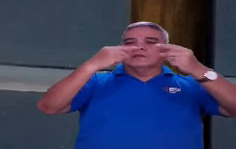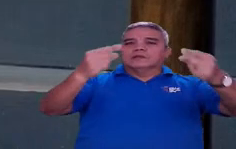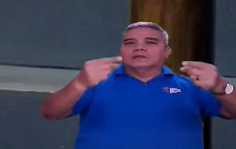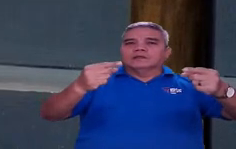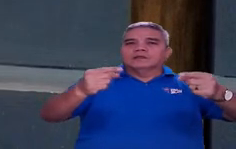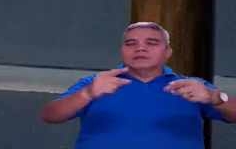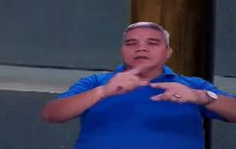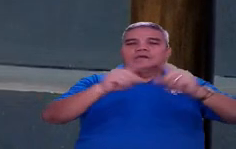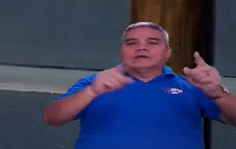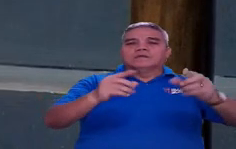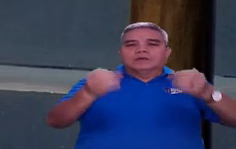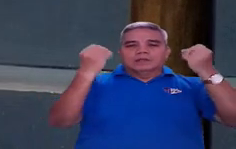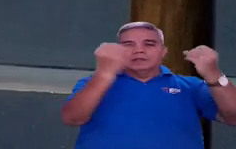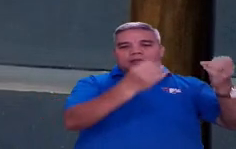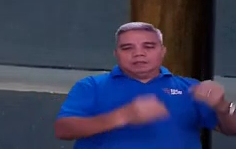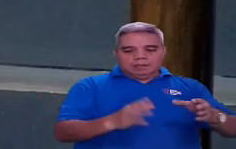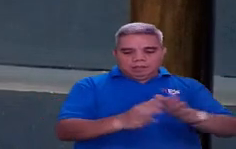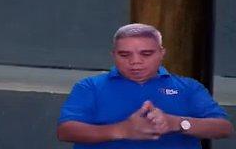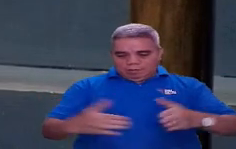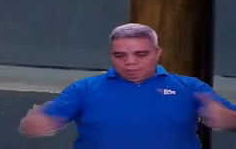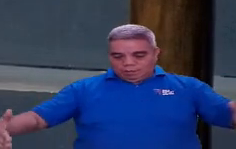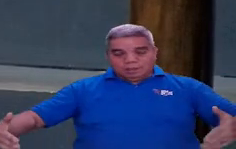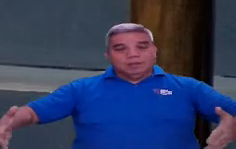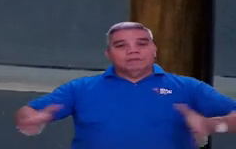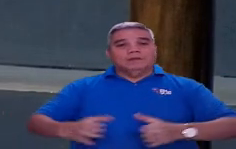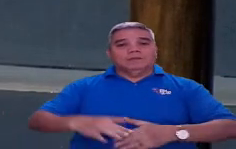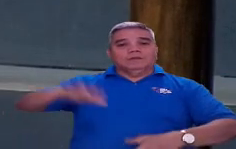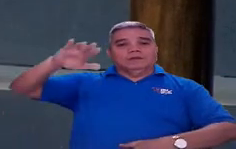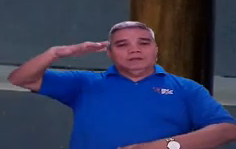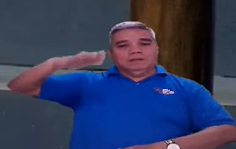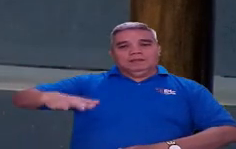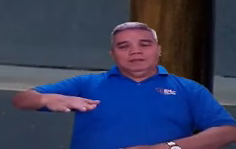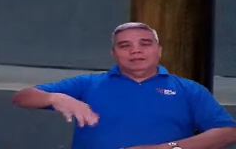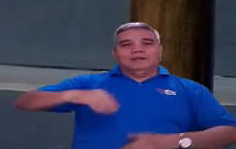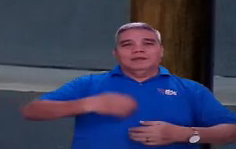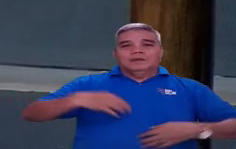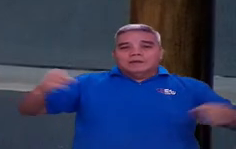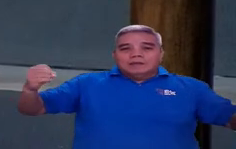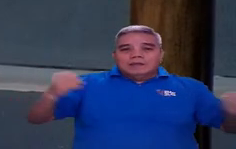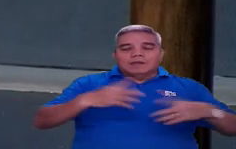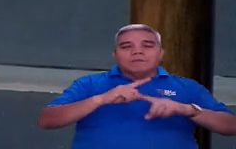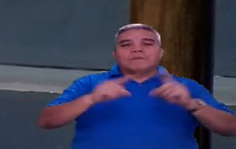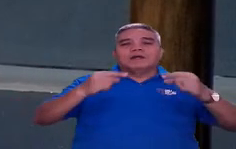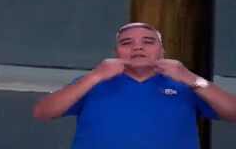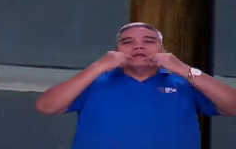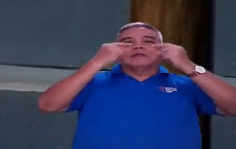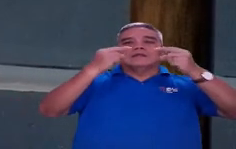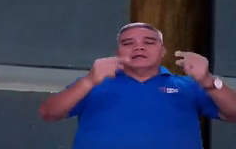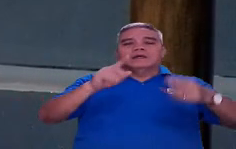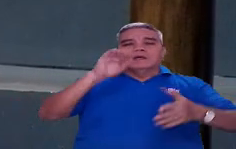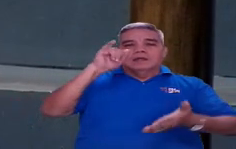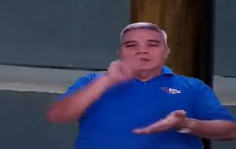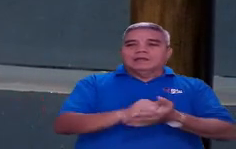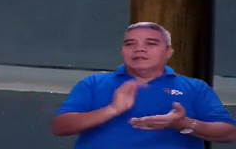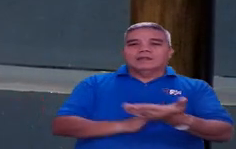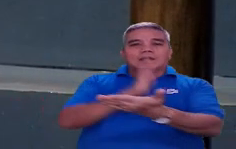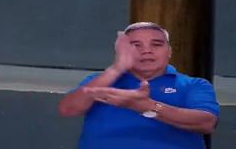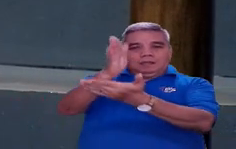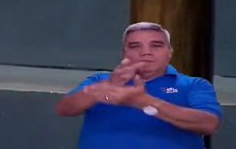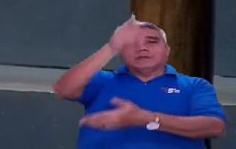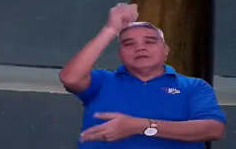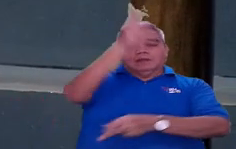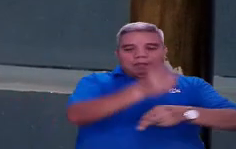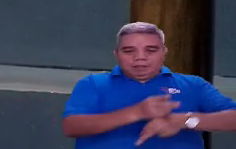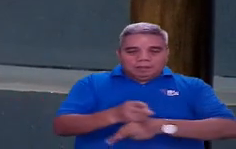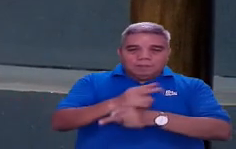mentioned, that mas matataba pa ang baka kaysa sa bata. Sorry po, kinakabahan po ako, at gusto ko lamang din po sabihin, nasa biyaya lamang po ng Panginoon